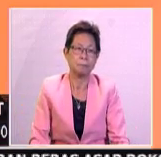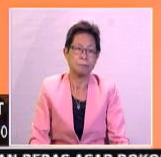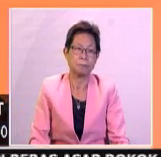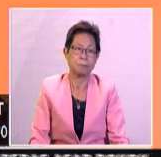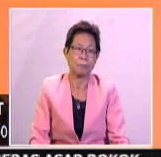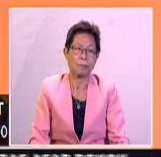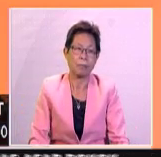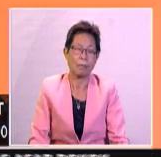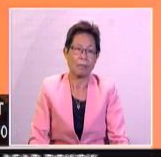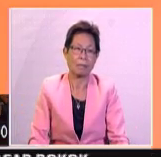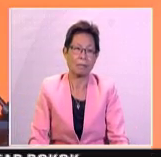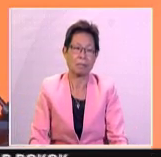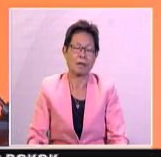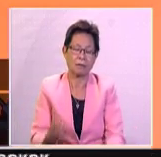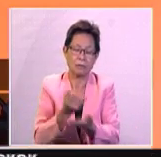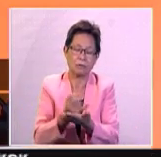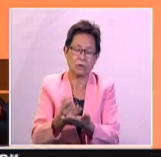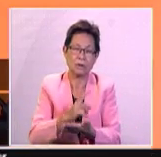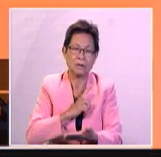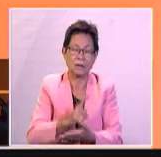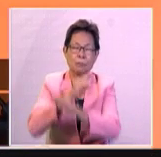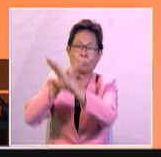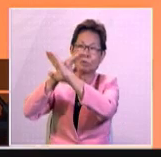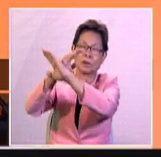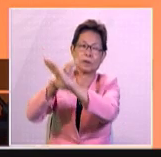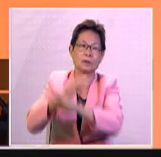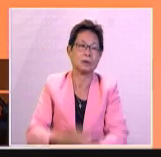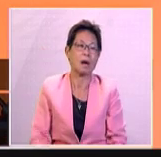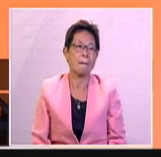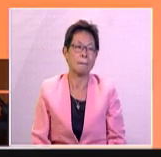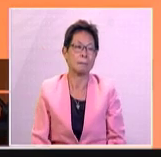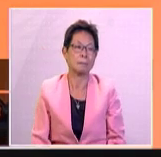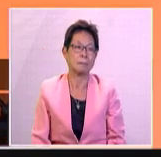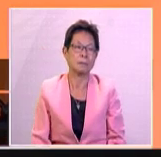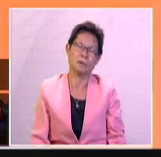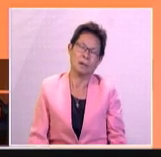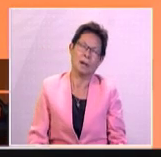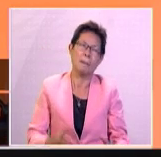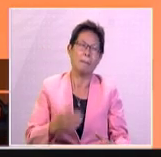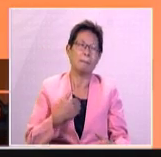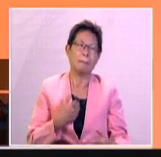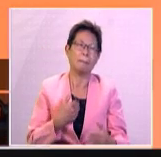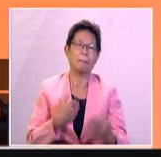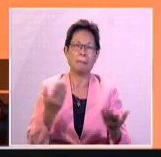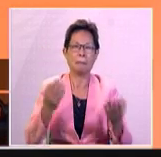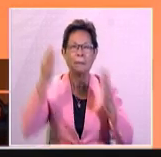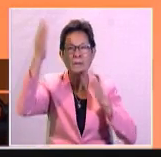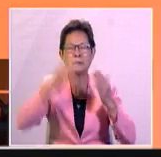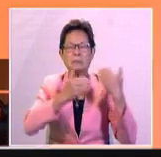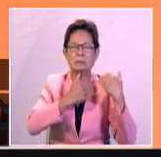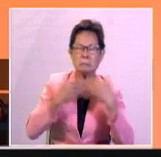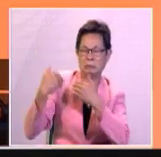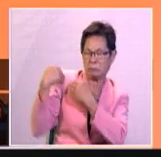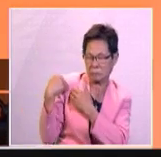Of takaful protection for Malaysians so that they will not be burdened by the uncertainty of